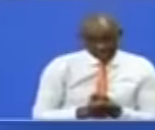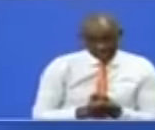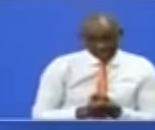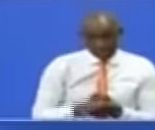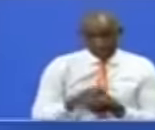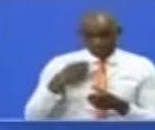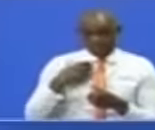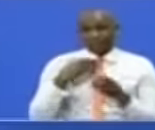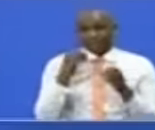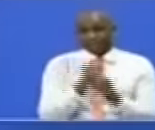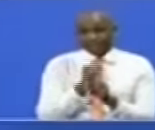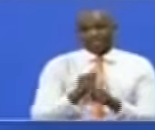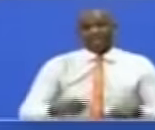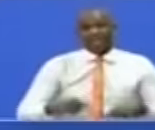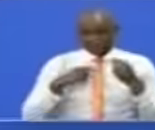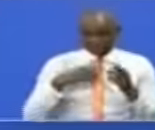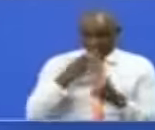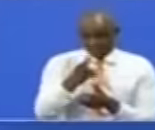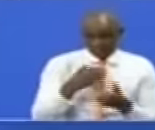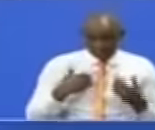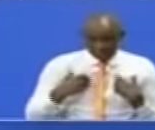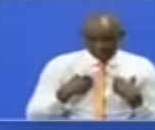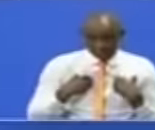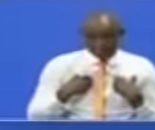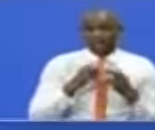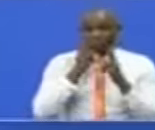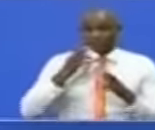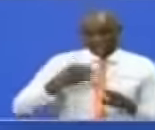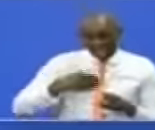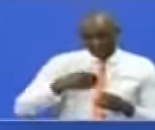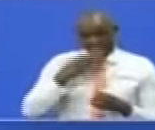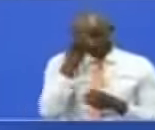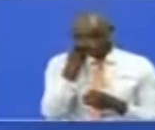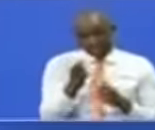itaboresha maisha katika maeneo hayo. Mwanahabari wetu Karondeli amekuwa na Rais Uhuru Kenyatta.